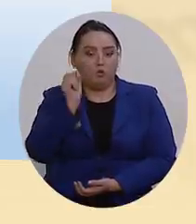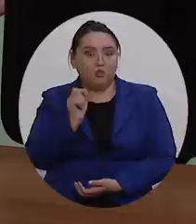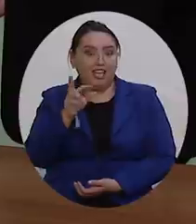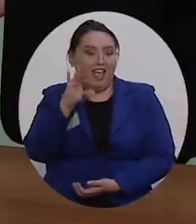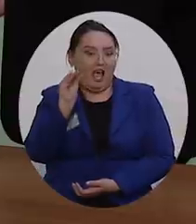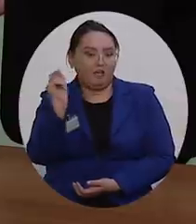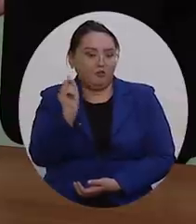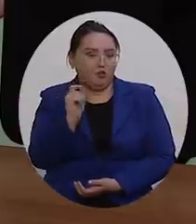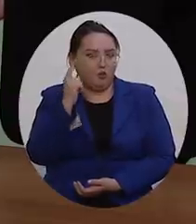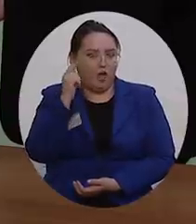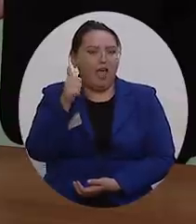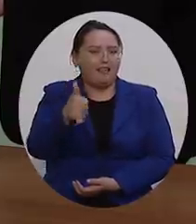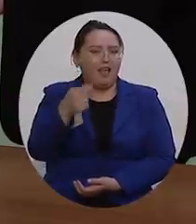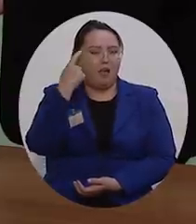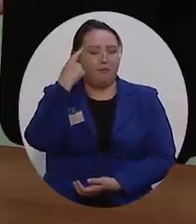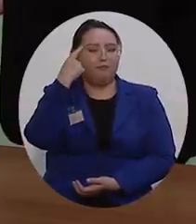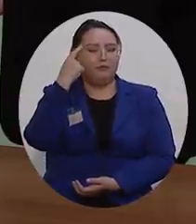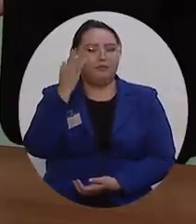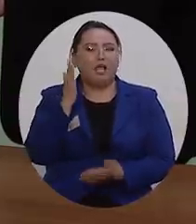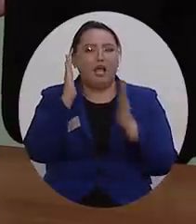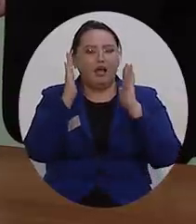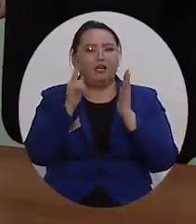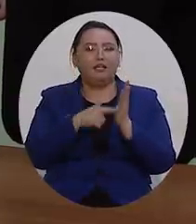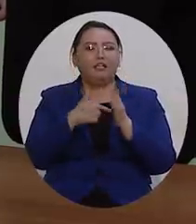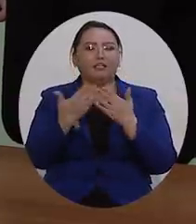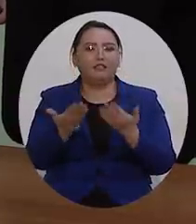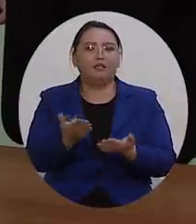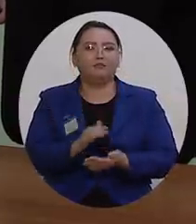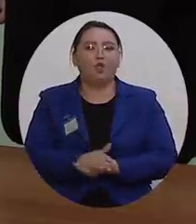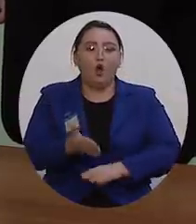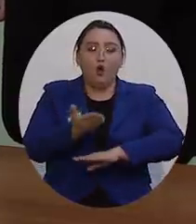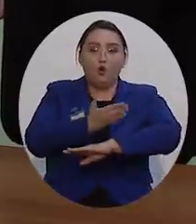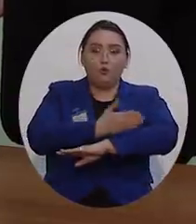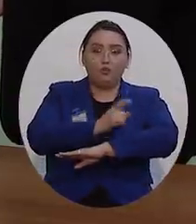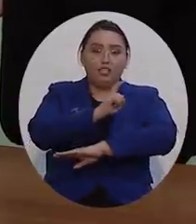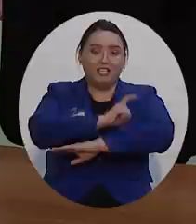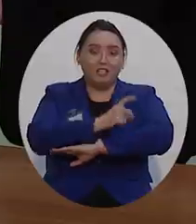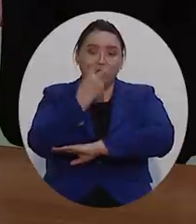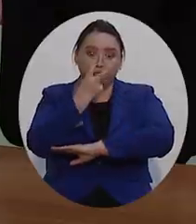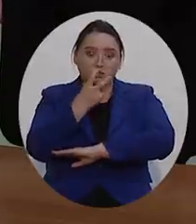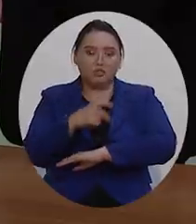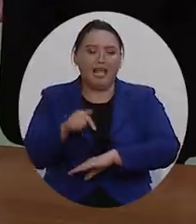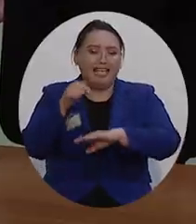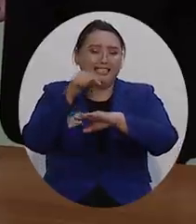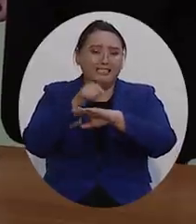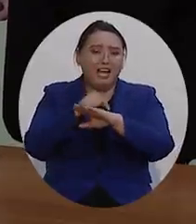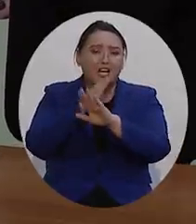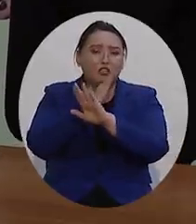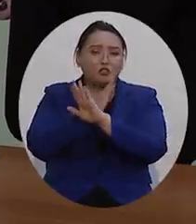тэгэхээр ялангуяа сүүлийн төгсгөлийн өгүүлхүүнүүд бол бигд бүгд өмнөх хичээл дээр үтсэн цагаар төгсөх нөхцөл байгаа